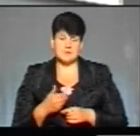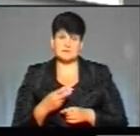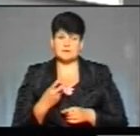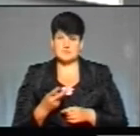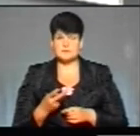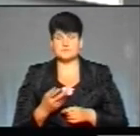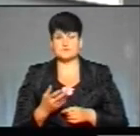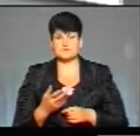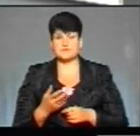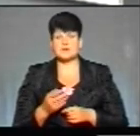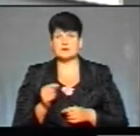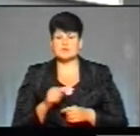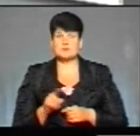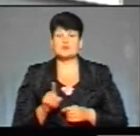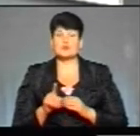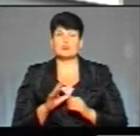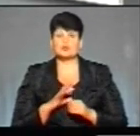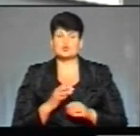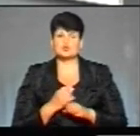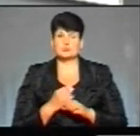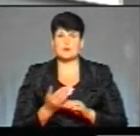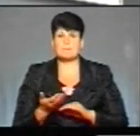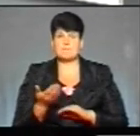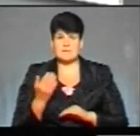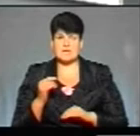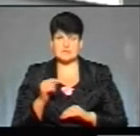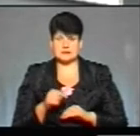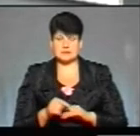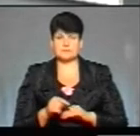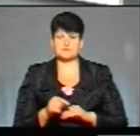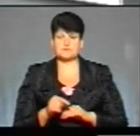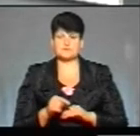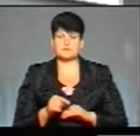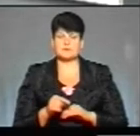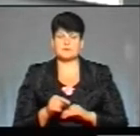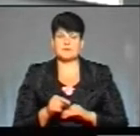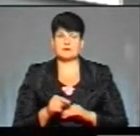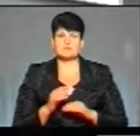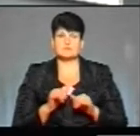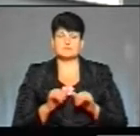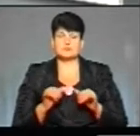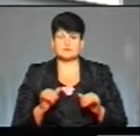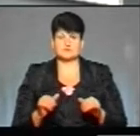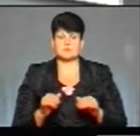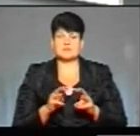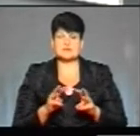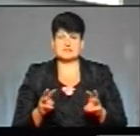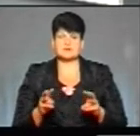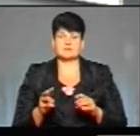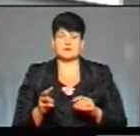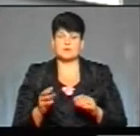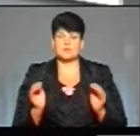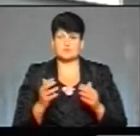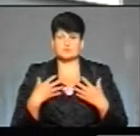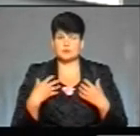позиції, перед тим, що була розроблена також стратегія в рамках Міністерства охорони здоров'я, тобто це 4 госпітальних округи. Ну, ми десь